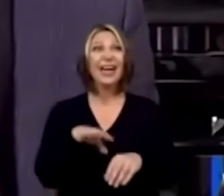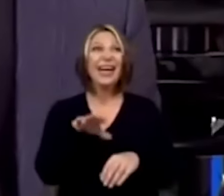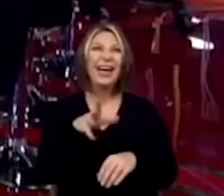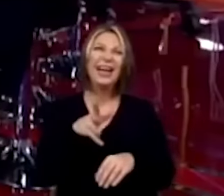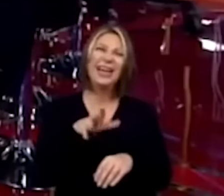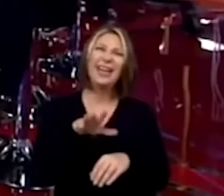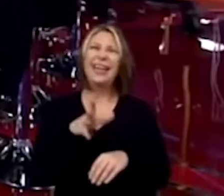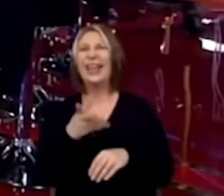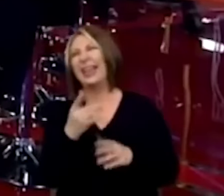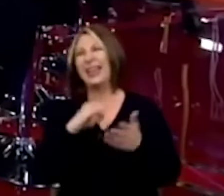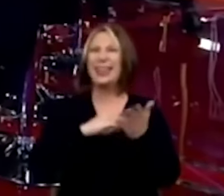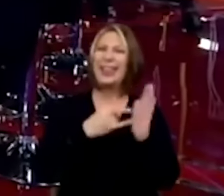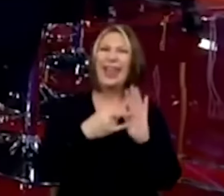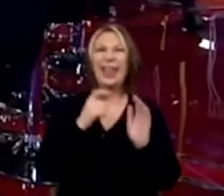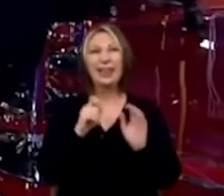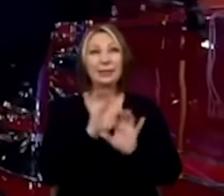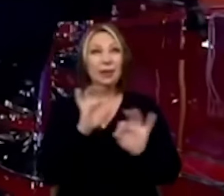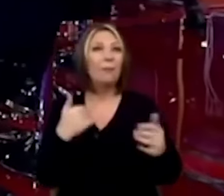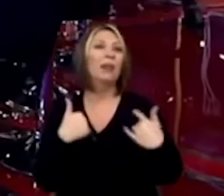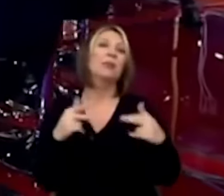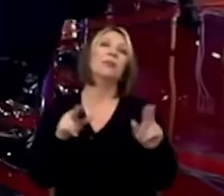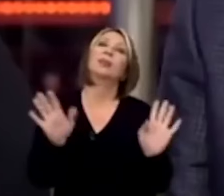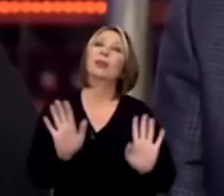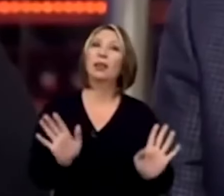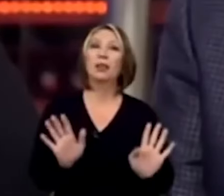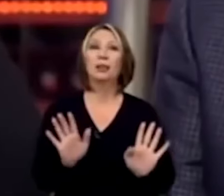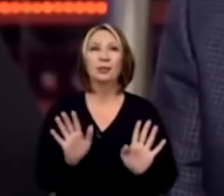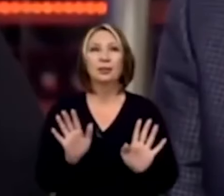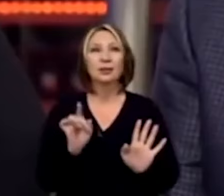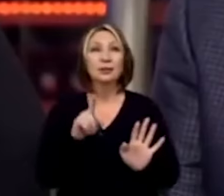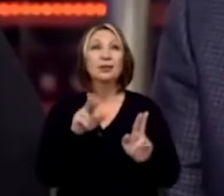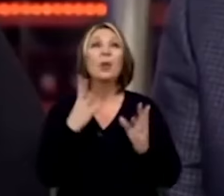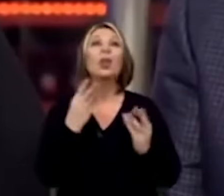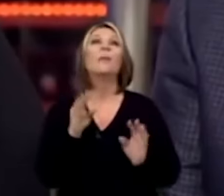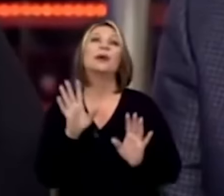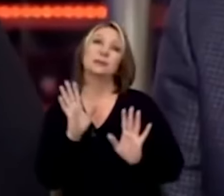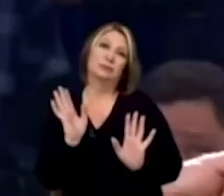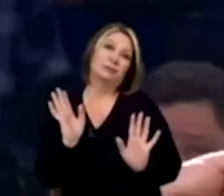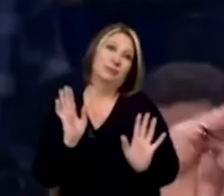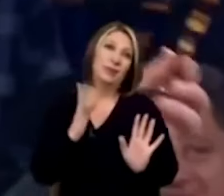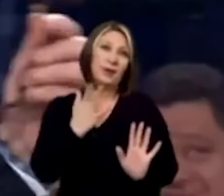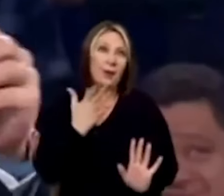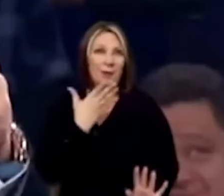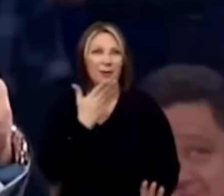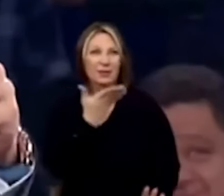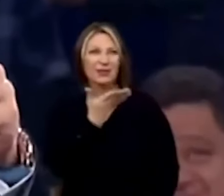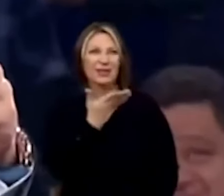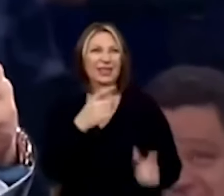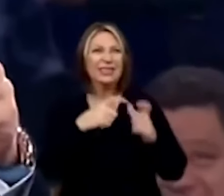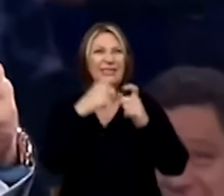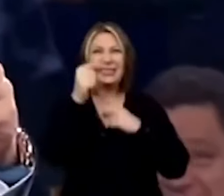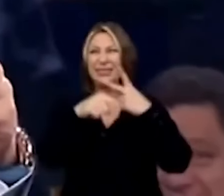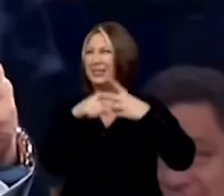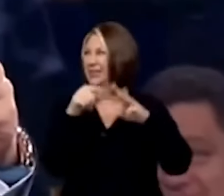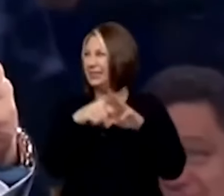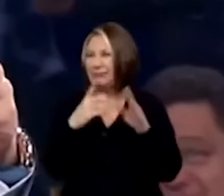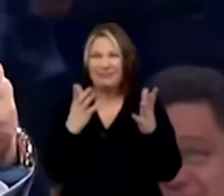Hallice, hallice. Tam benim gibi diyemeyiz. Tabii. Sizin gibi olamaz kimse. Kesinlikle. Şu Gizem'in haline bak.